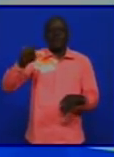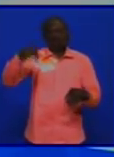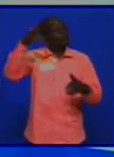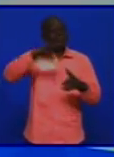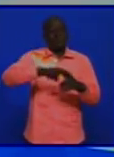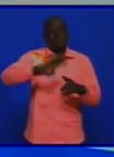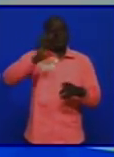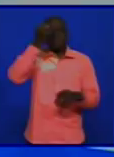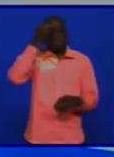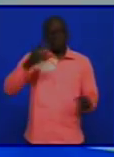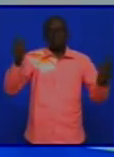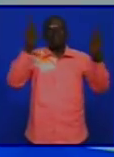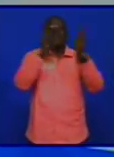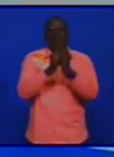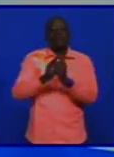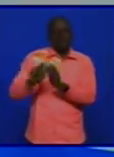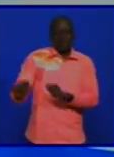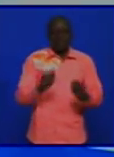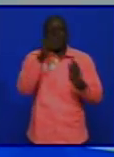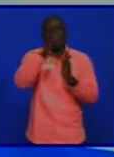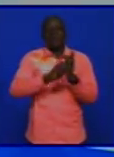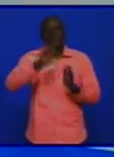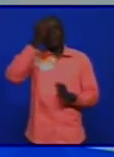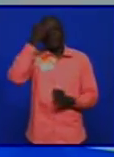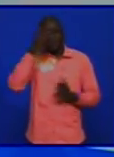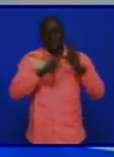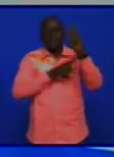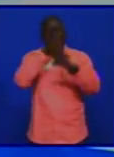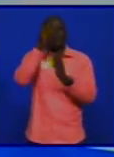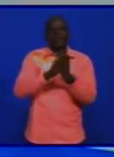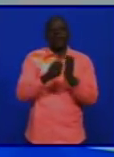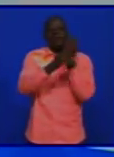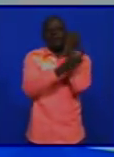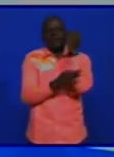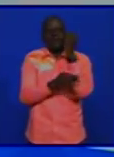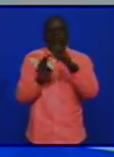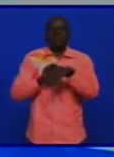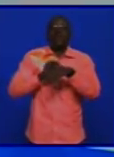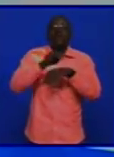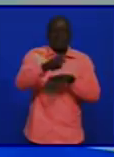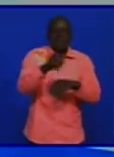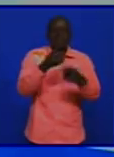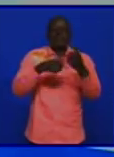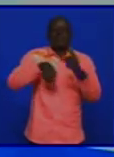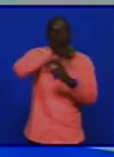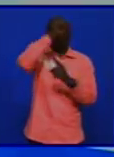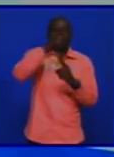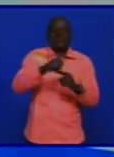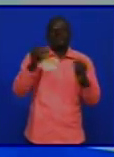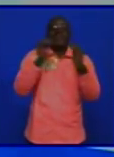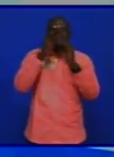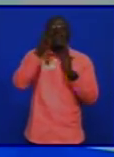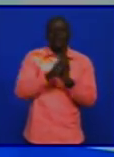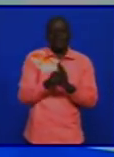rend compte de l'action gouvernementale aux populations à Fadan Gourma. Les messages qui viennent du sommet sont également largement